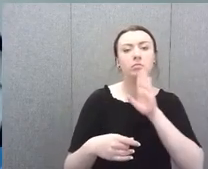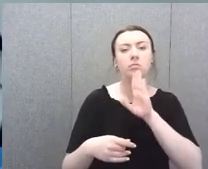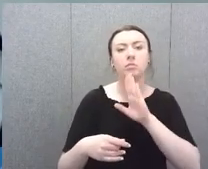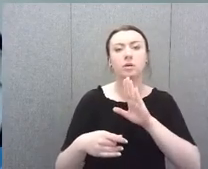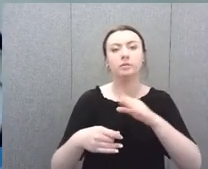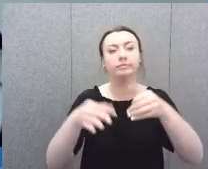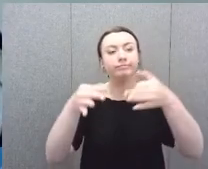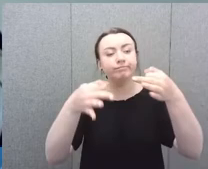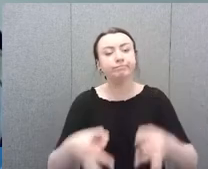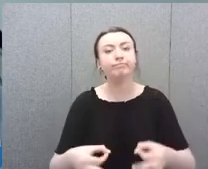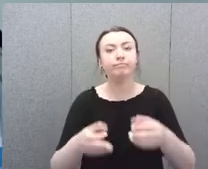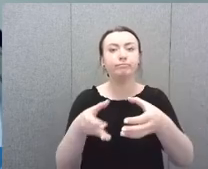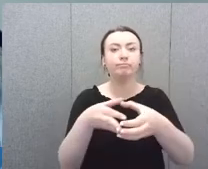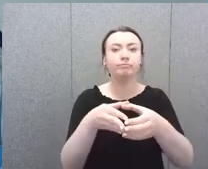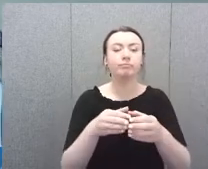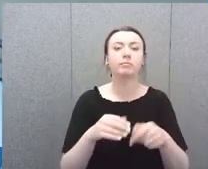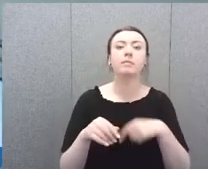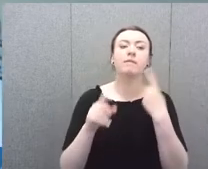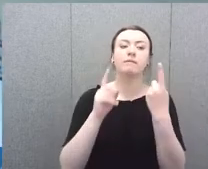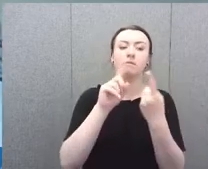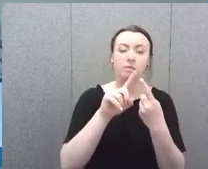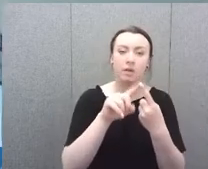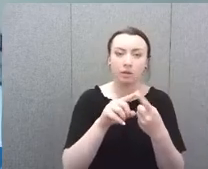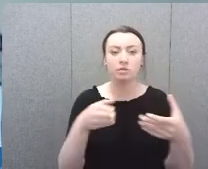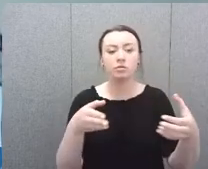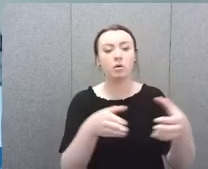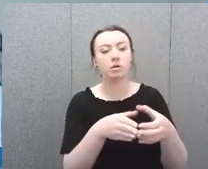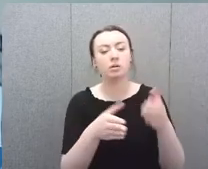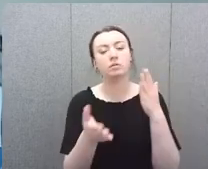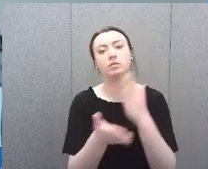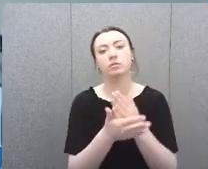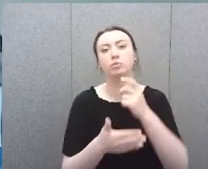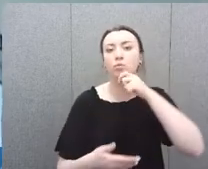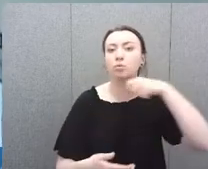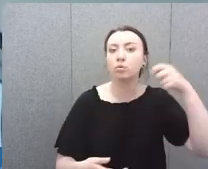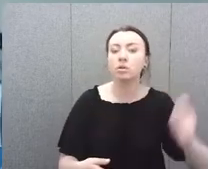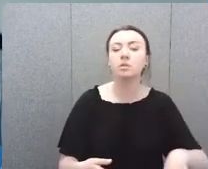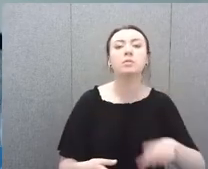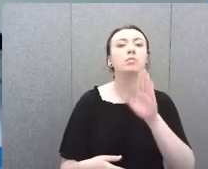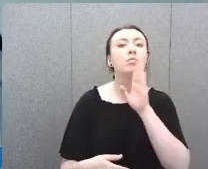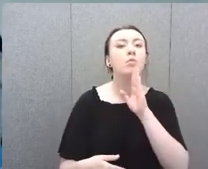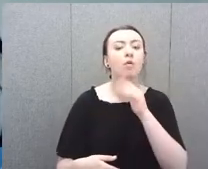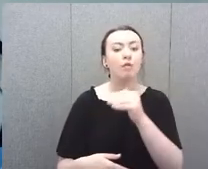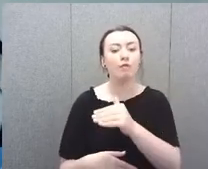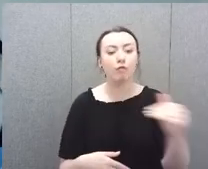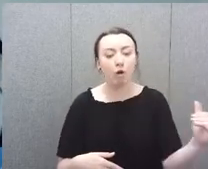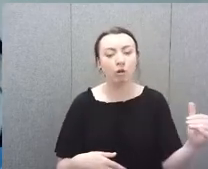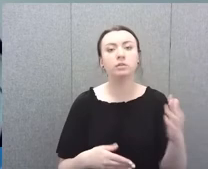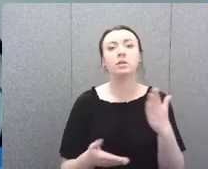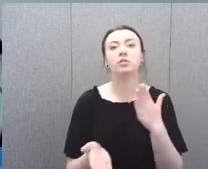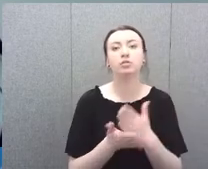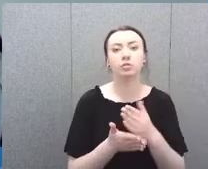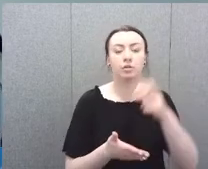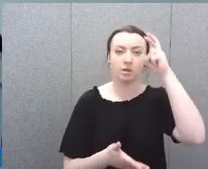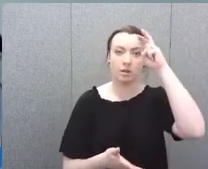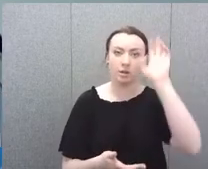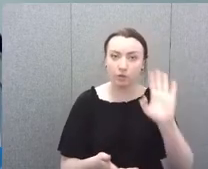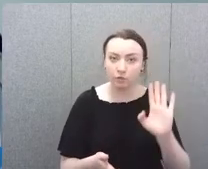неправительственных организаций. Мы внедряем проект «Голос женщины и